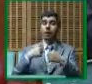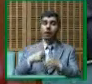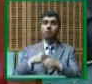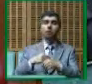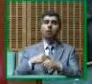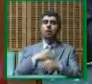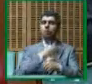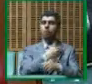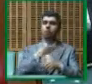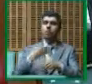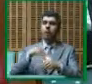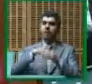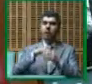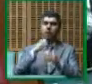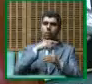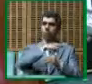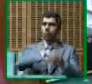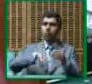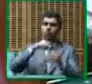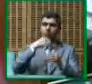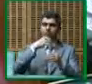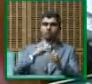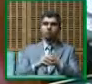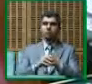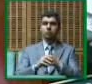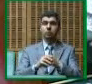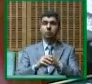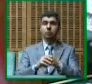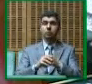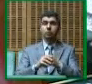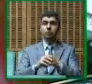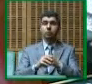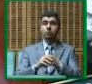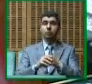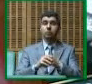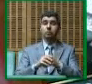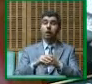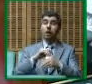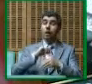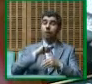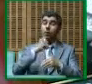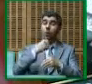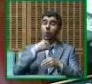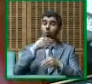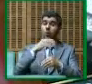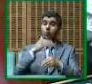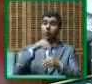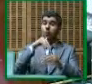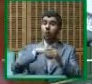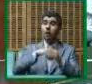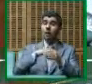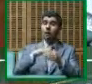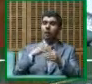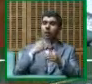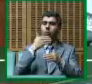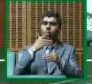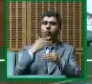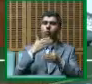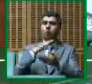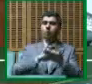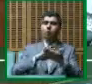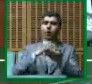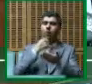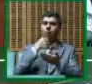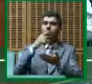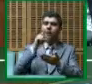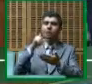السادة المستشارين المحترمين، بداية الشكر لكم السيد المستشار المحترم على طرحكم هذا